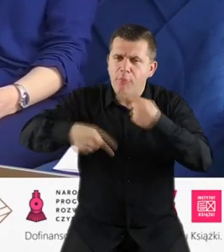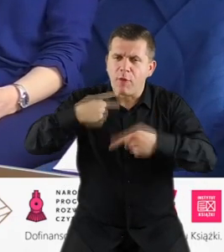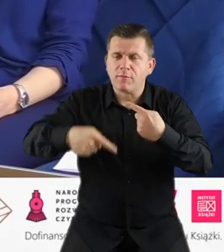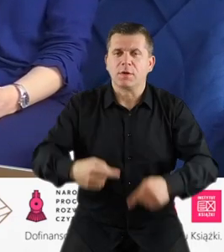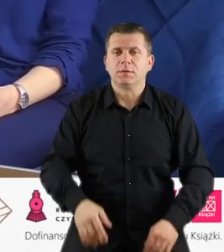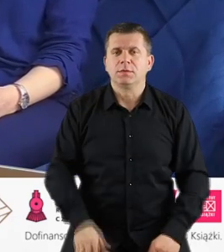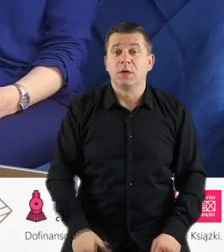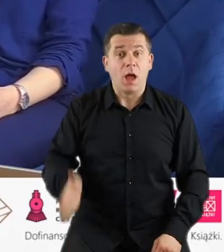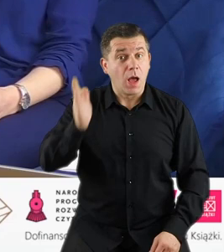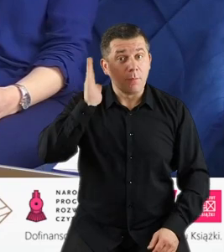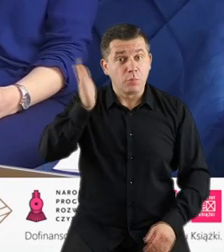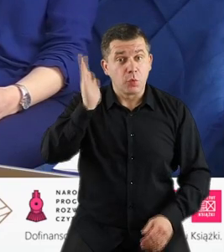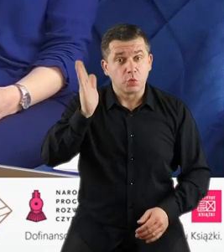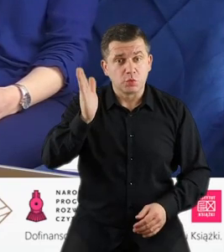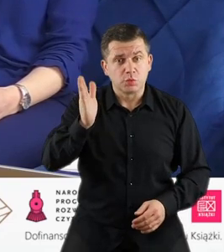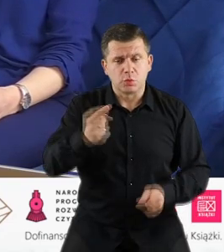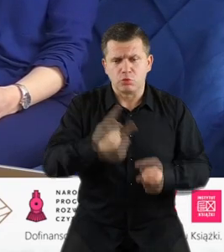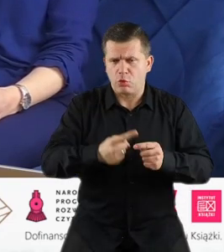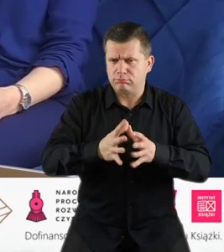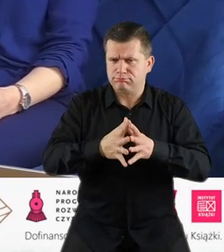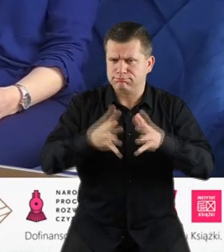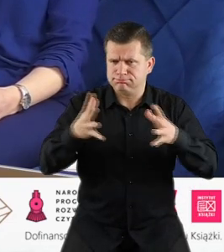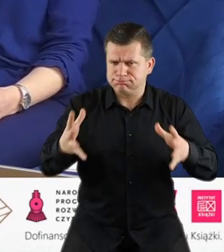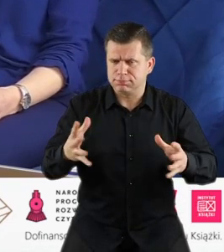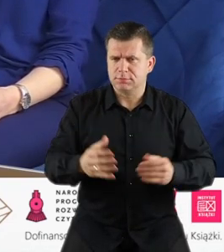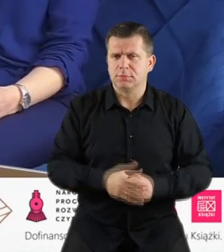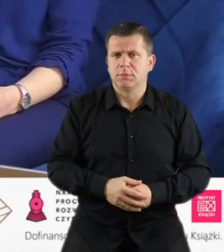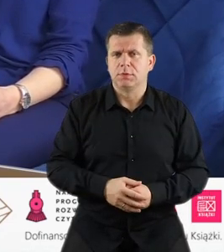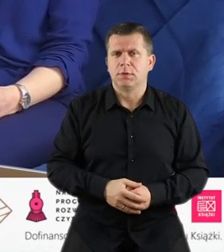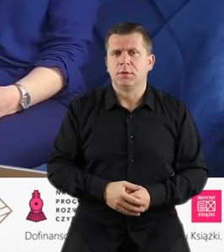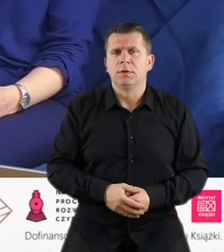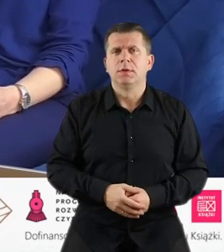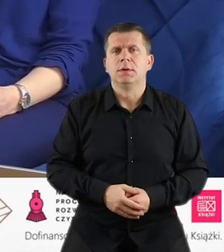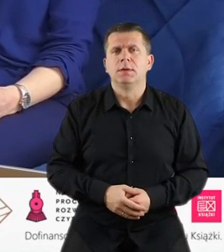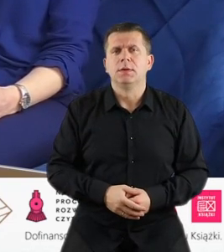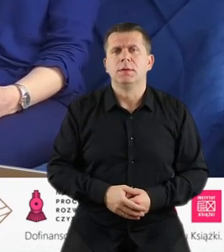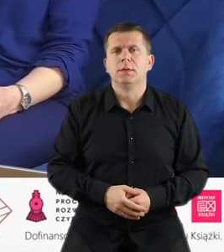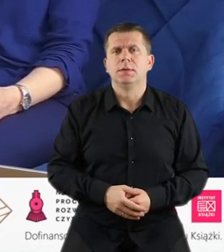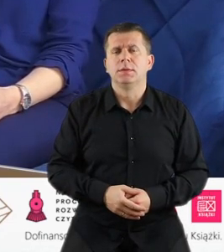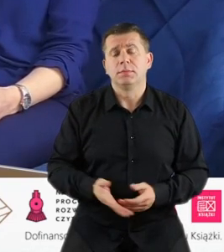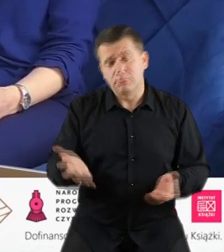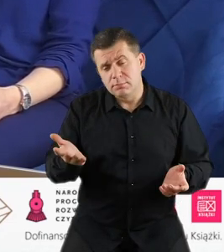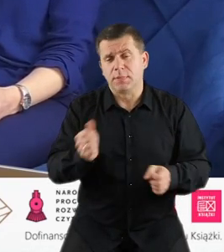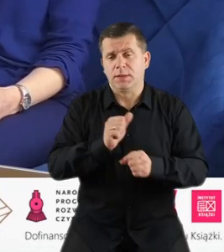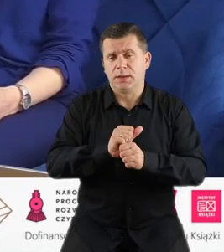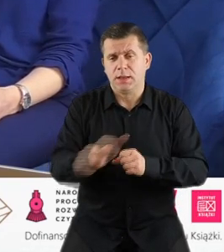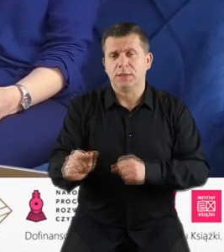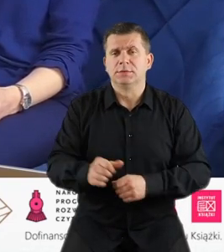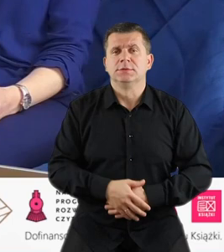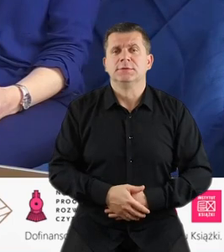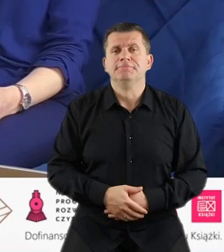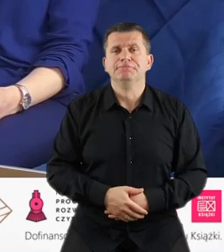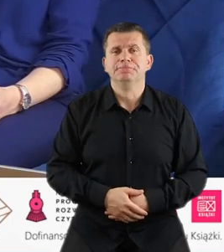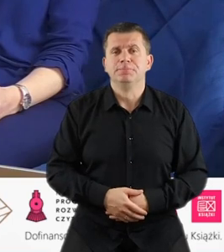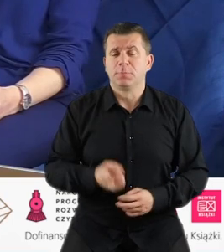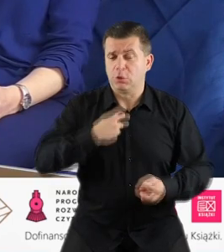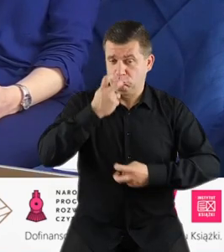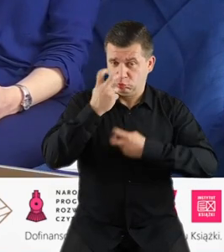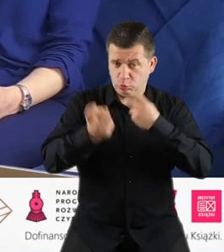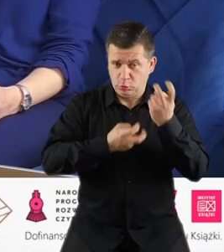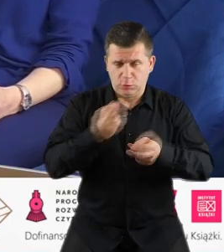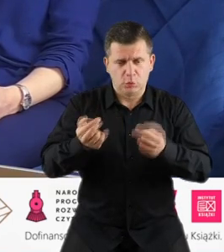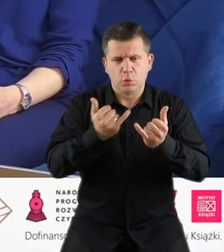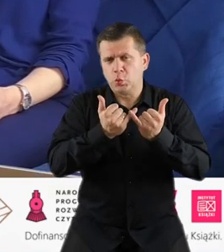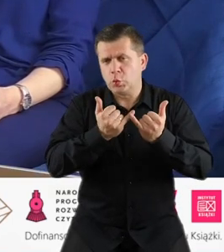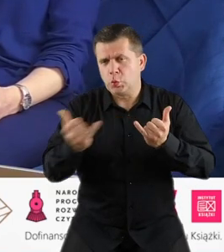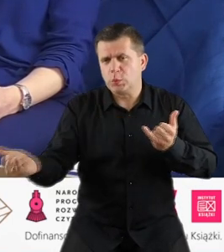opowiadań. Natomiast później to jakoś się rozrosło i troszkę było niekonsekwentne, ale jest. Rzeczywiście